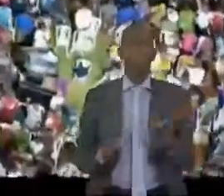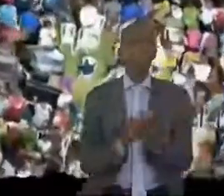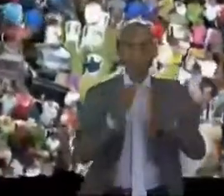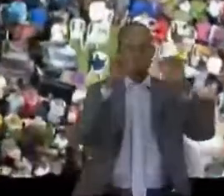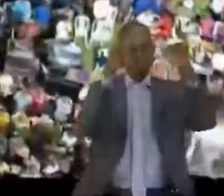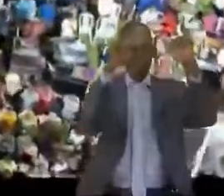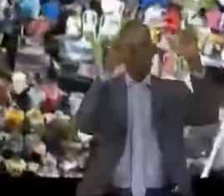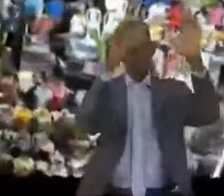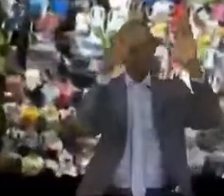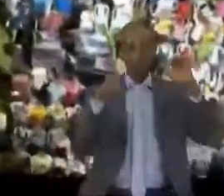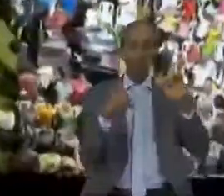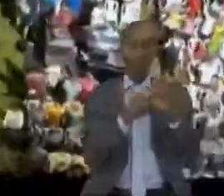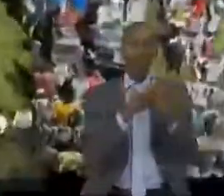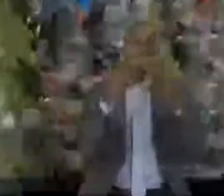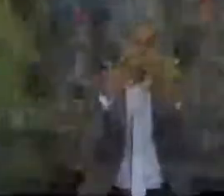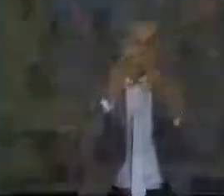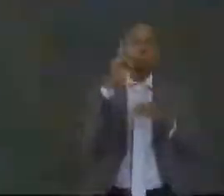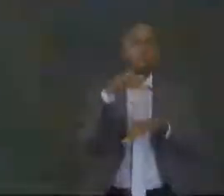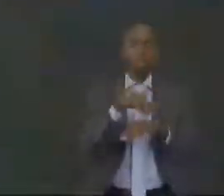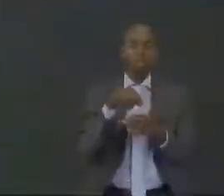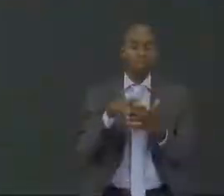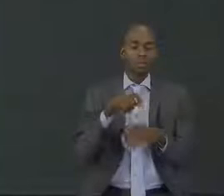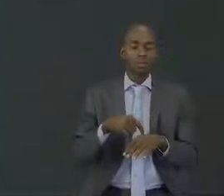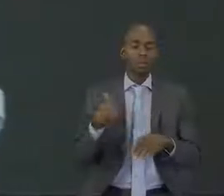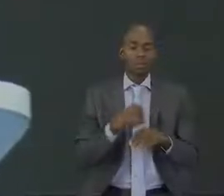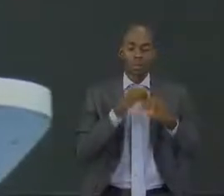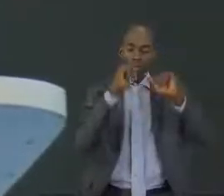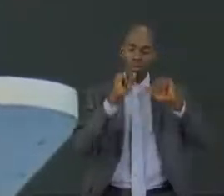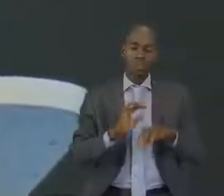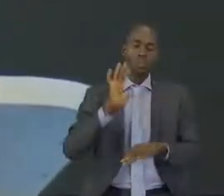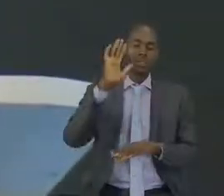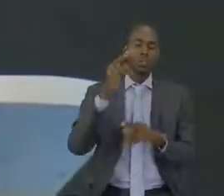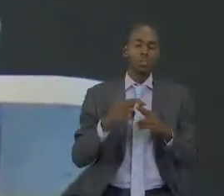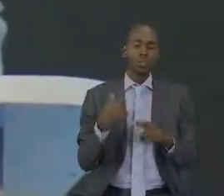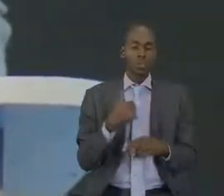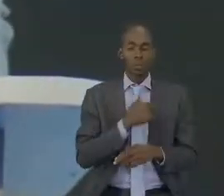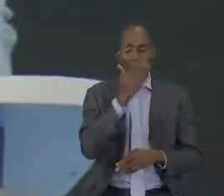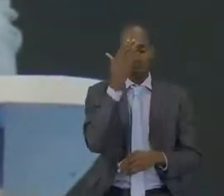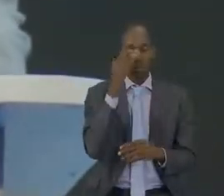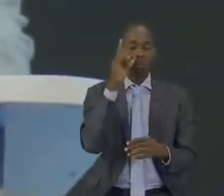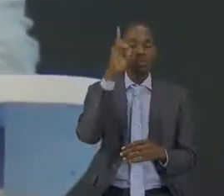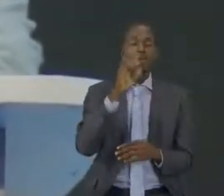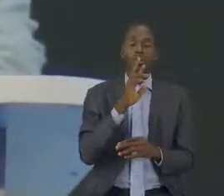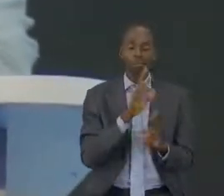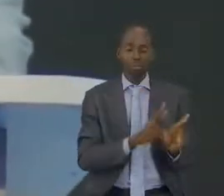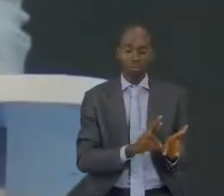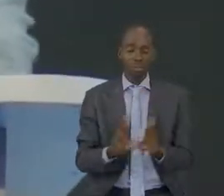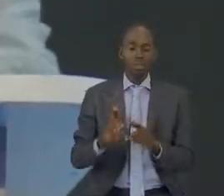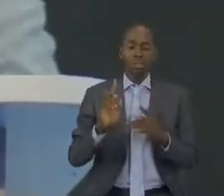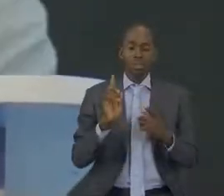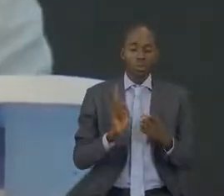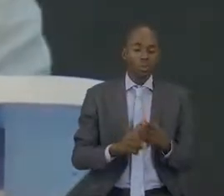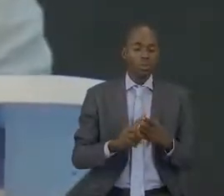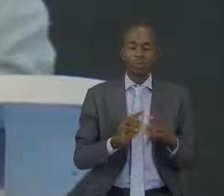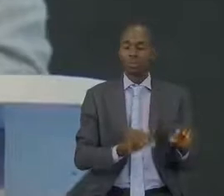Père, nous te remercions en ce moment. Nous bénissons ton nom. Nous savons que tu es prêt à affranchir